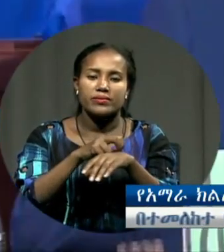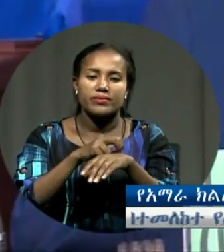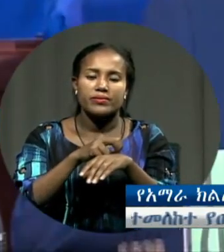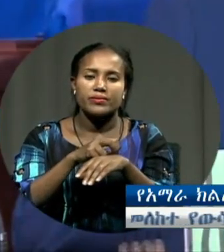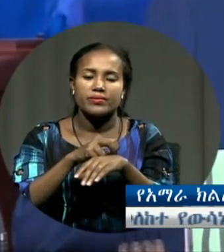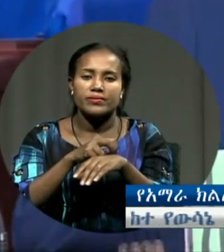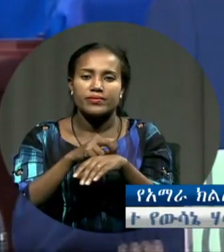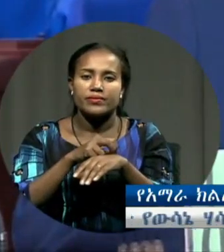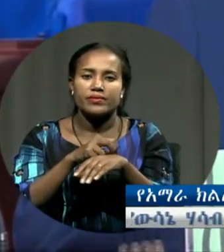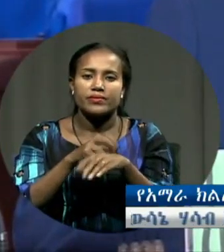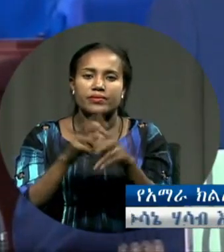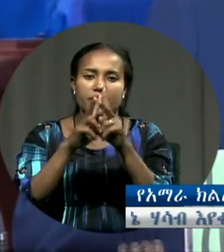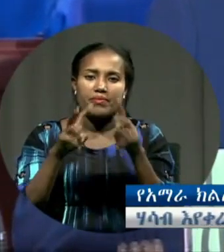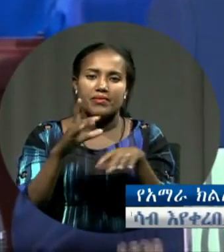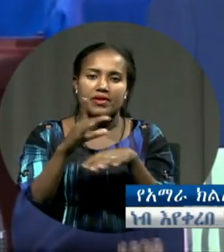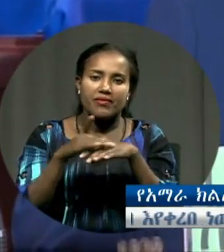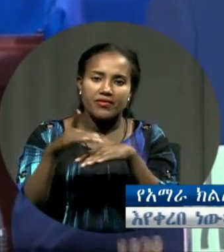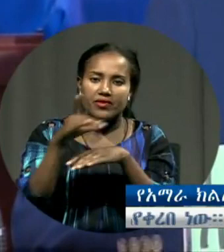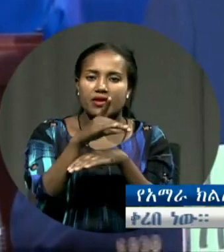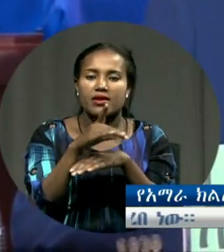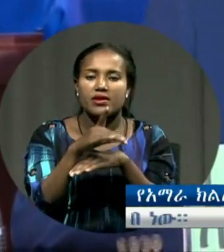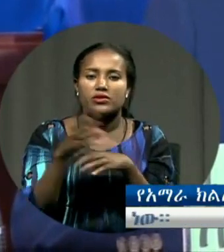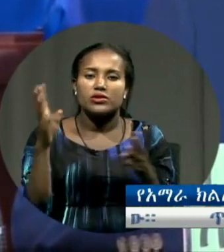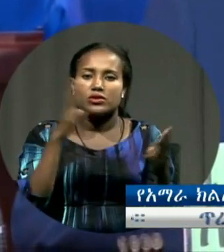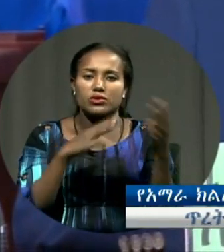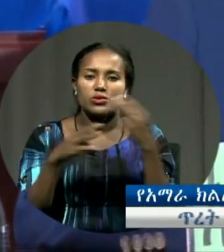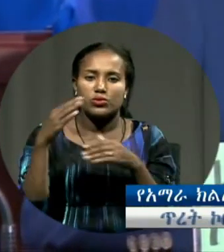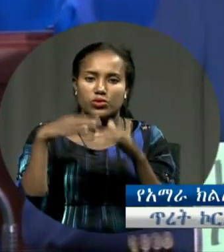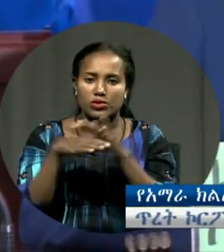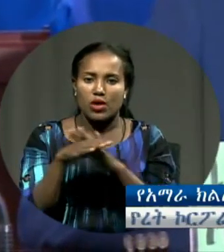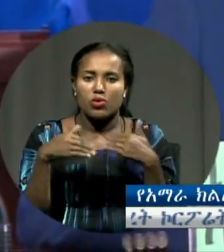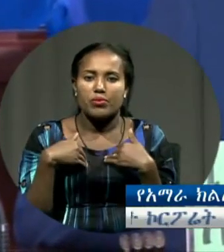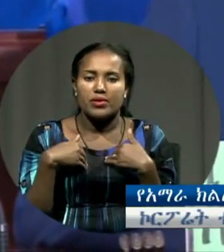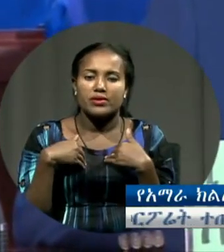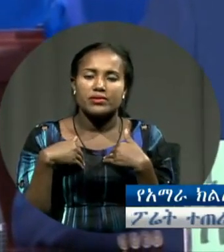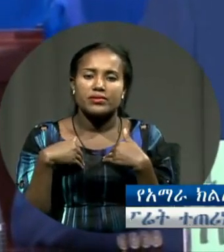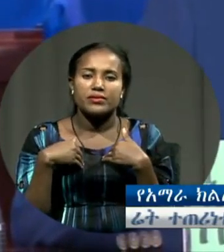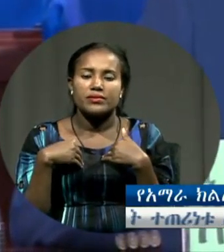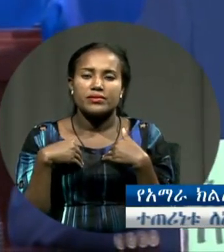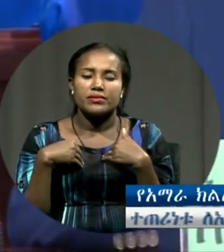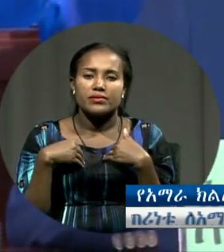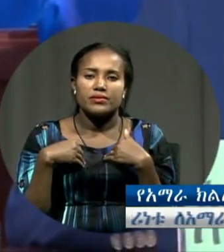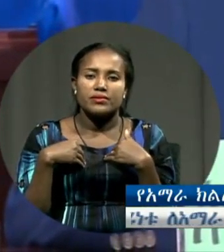በጣም ከፍተኛ ችግር ውስጥ ያሉበት